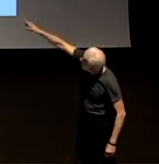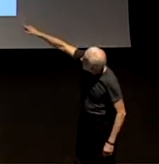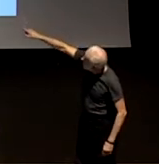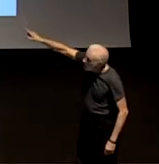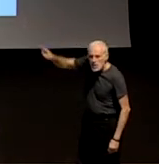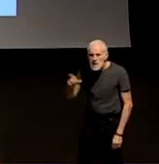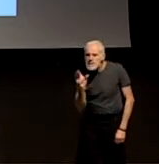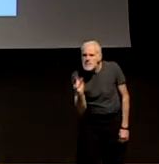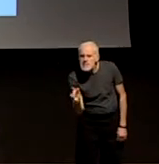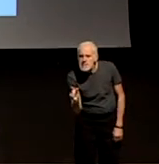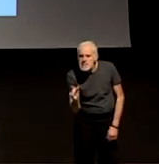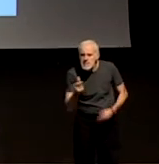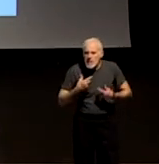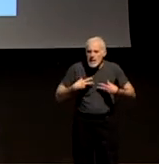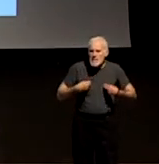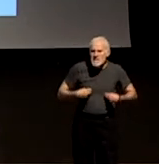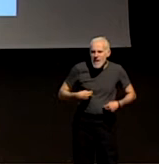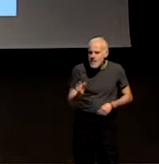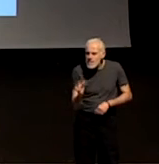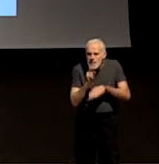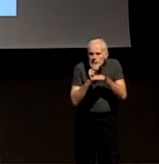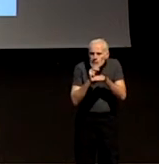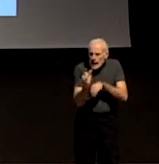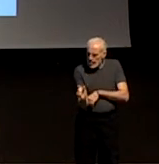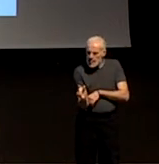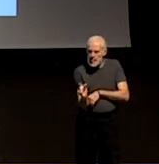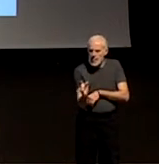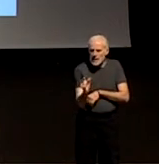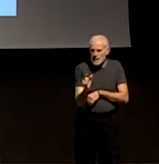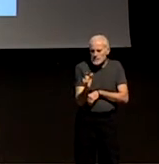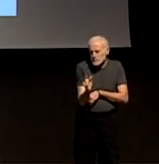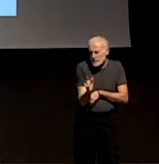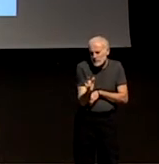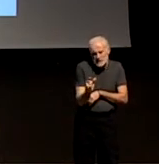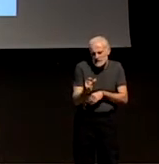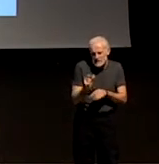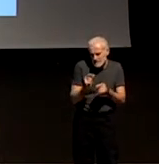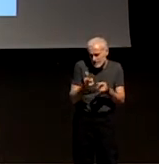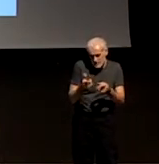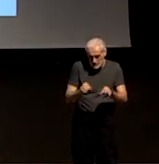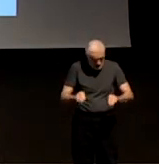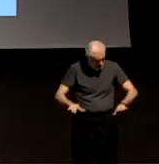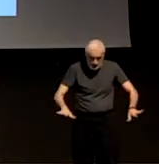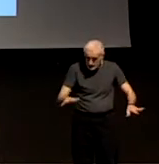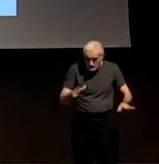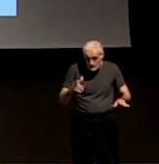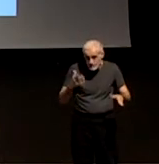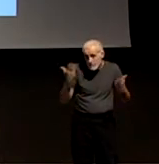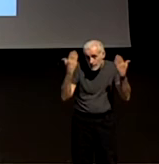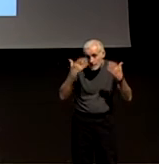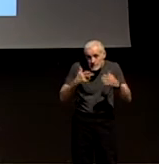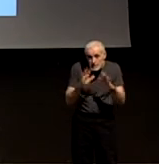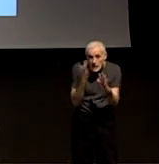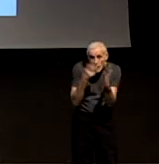micromammifères c'est à dire qu'en pâlir le souris tout ces petits animaux là qui navigue dans la